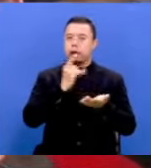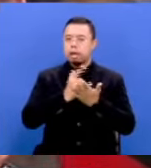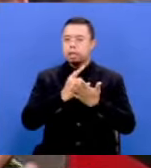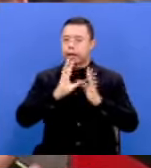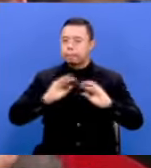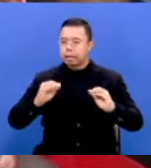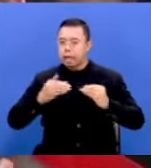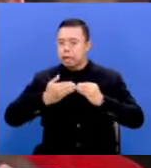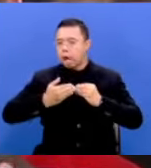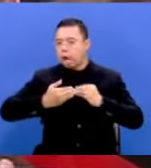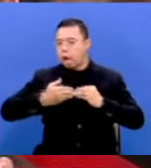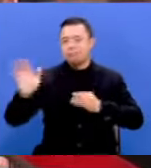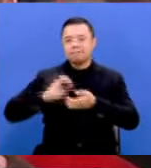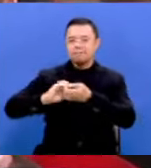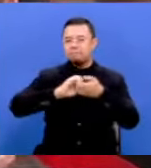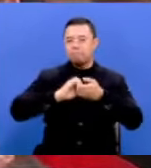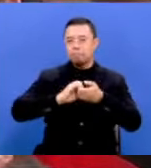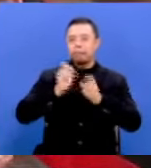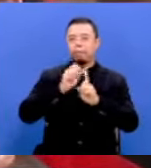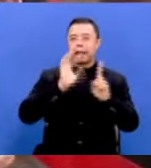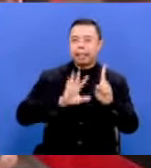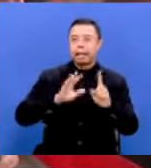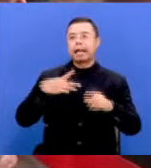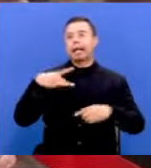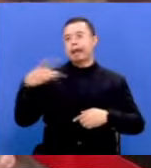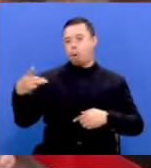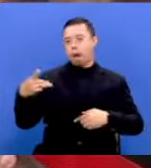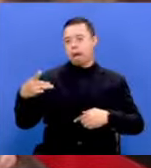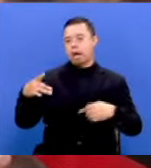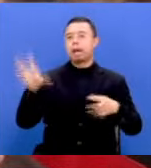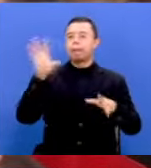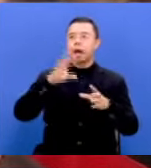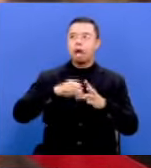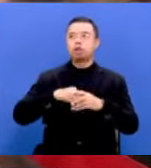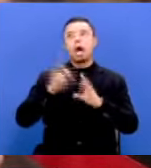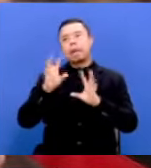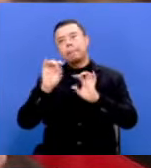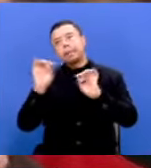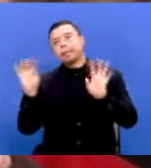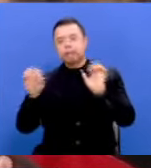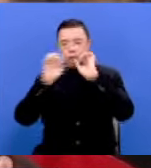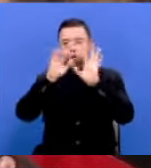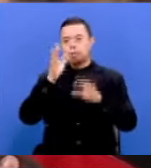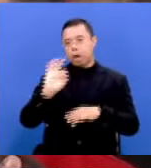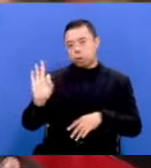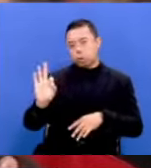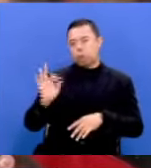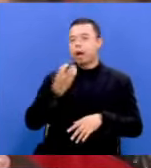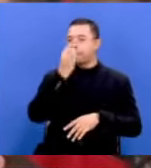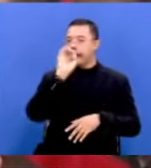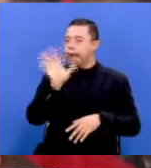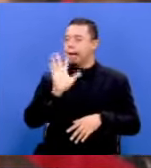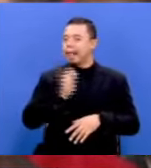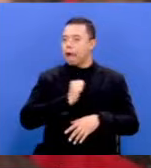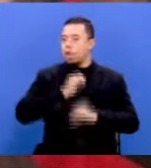berkolaborasi antara partai dengan para relawan tapi termasuk isu-isu Baru Kami selalu mengingatkan e jangan takut